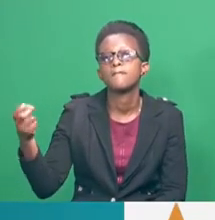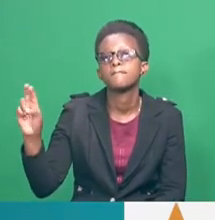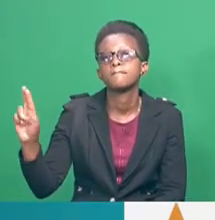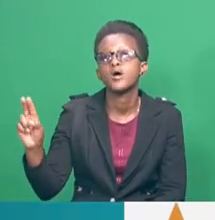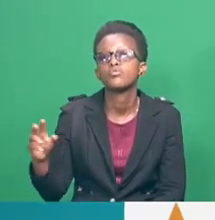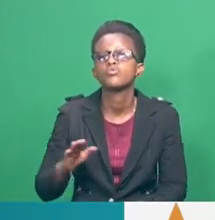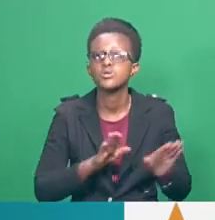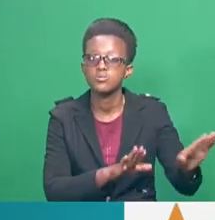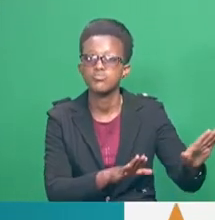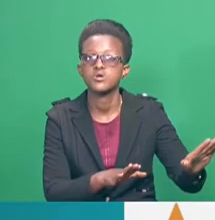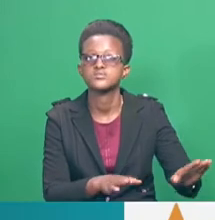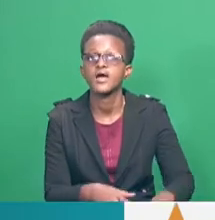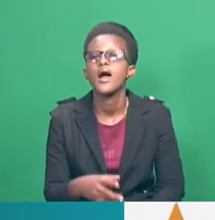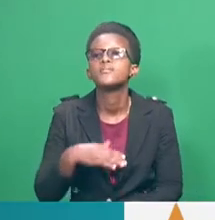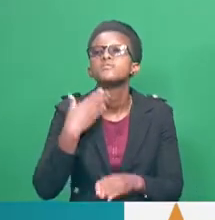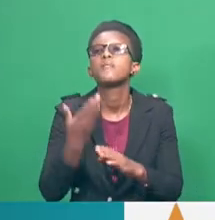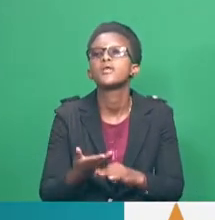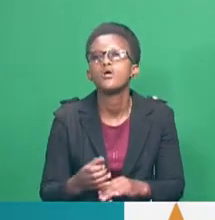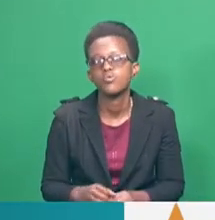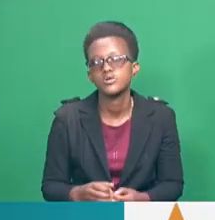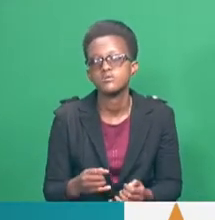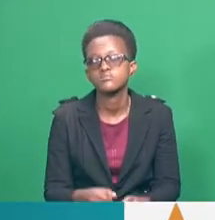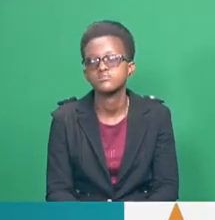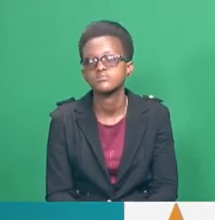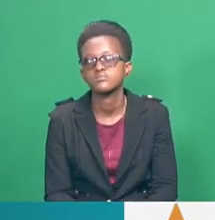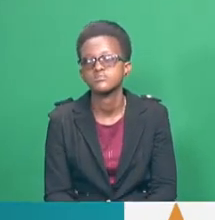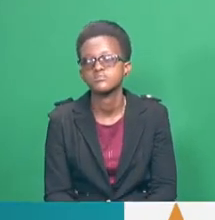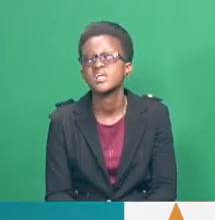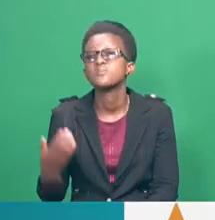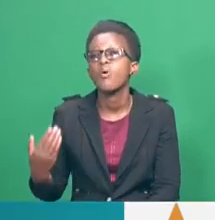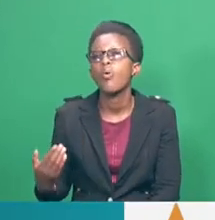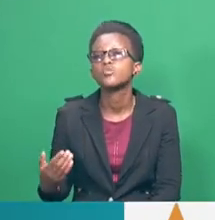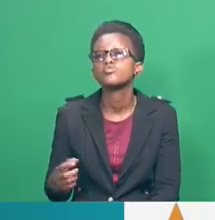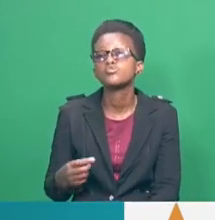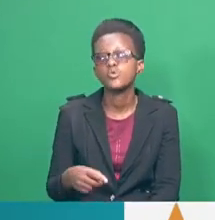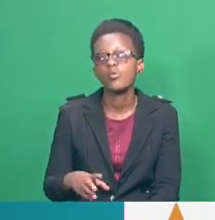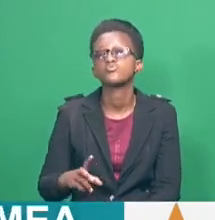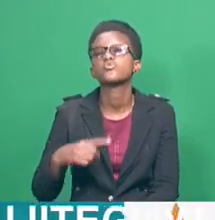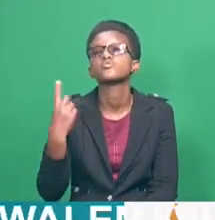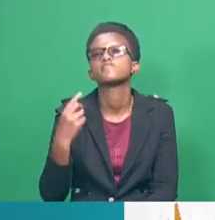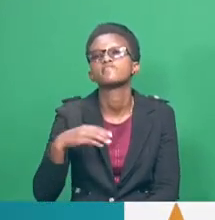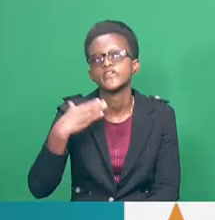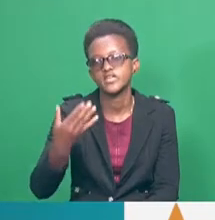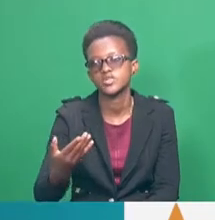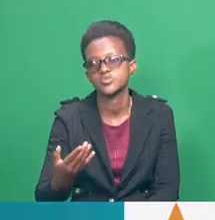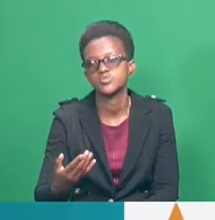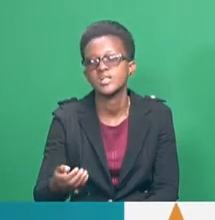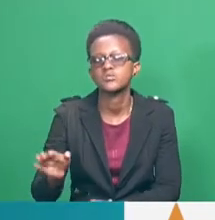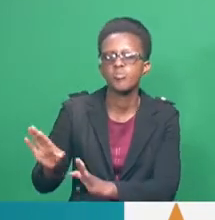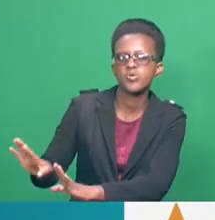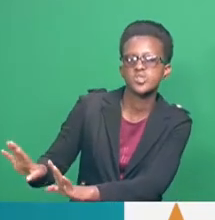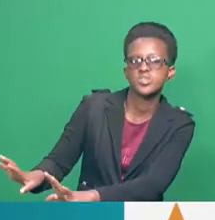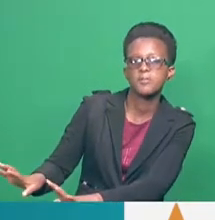wadau, jamii inapaswa kuunga mkono. Wajua taifa la kesho, lakini tunapowanyanyapaa wanashindwa kutimiza ndoto